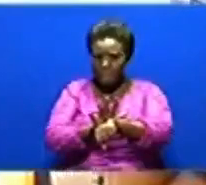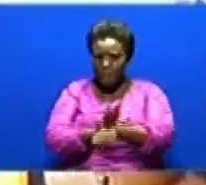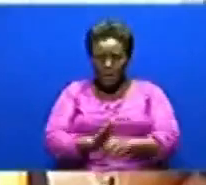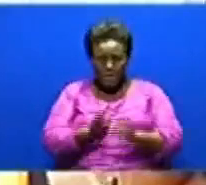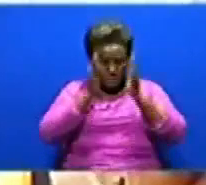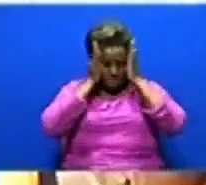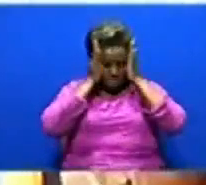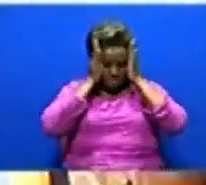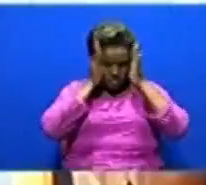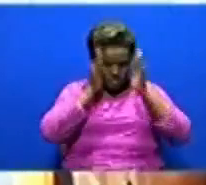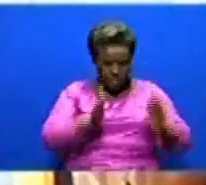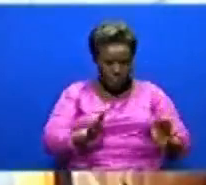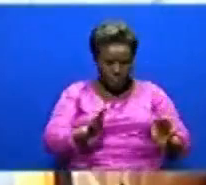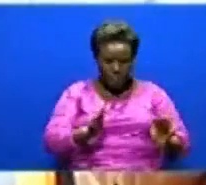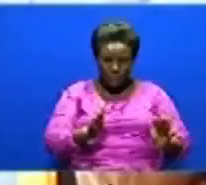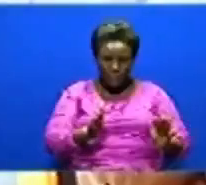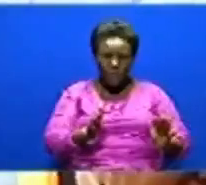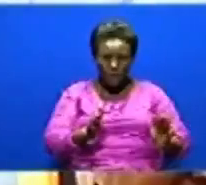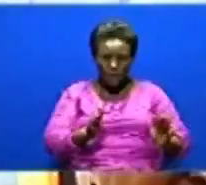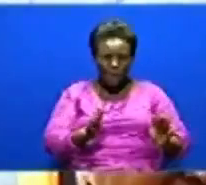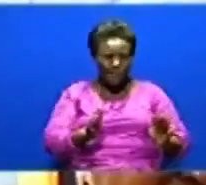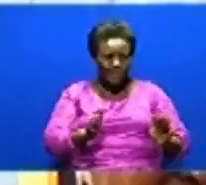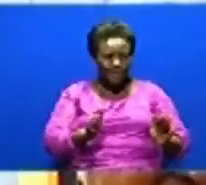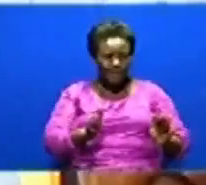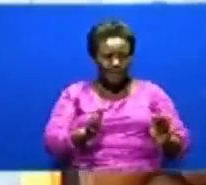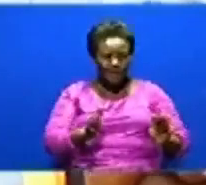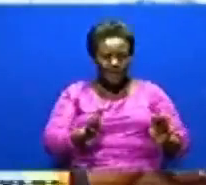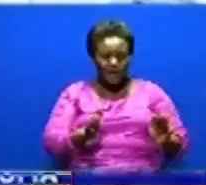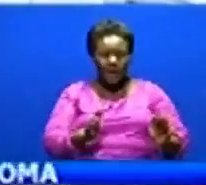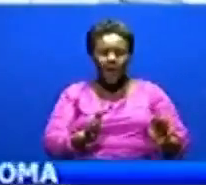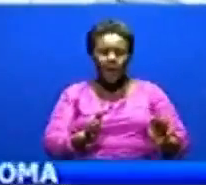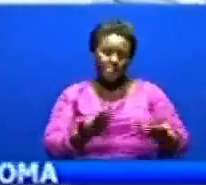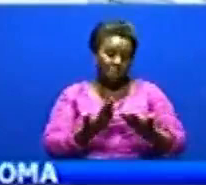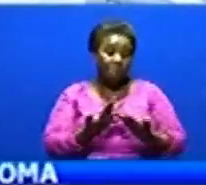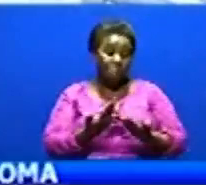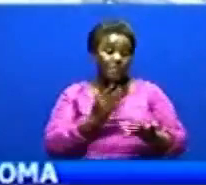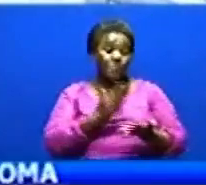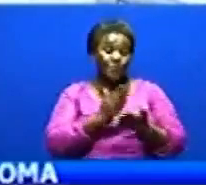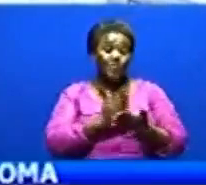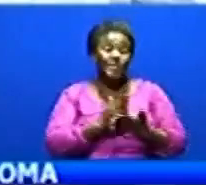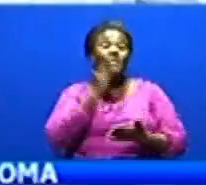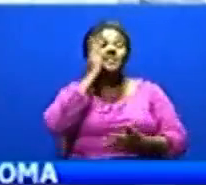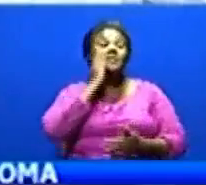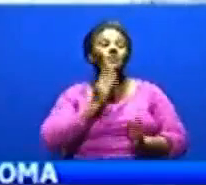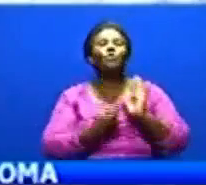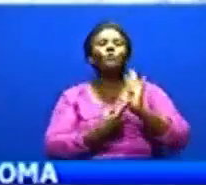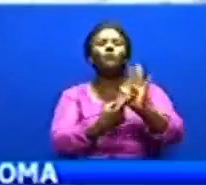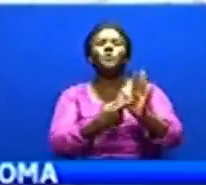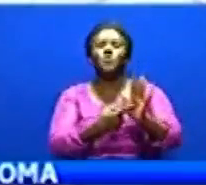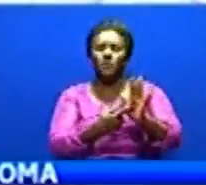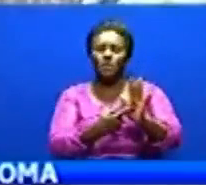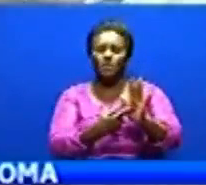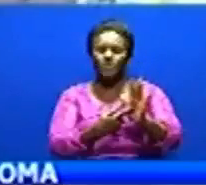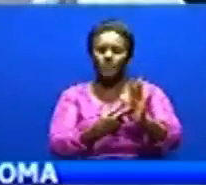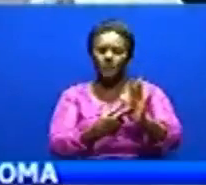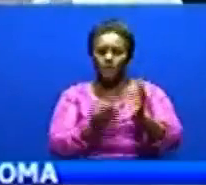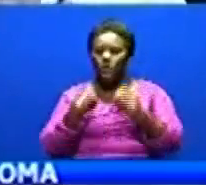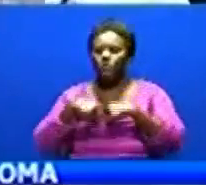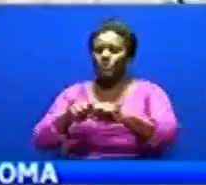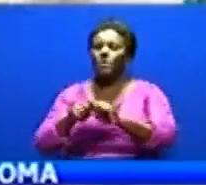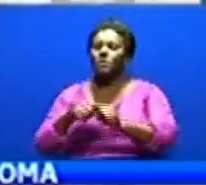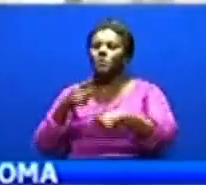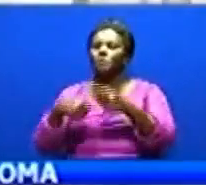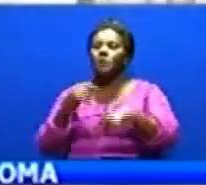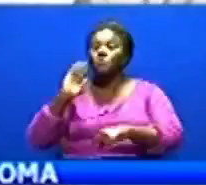nidhamu inayoonyeshwa na wapiganaji walioko katika sehemu hii ya utekelezaji wa mradi huu muhimu.